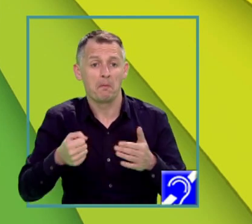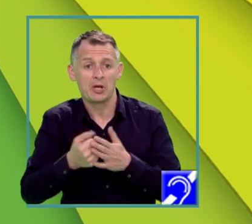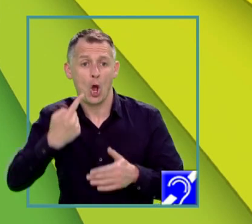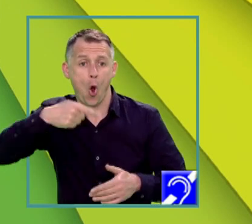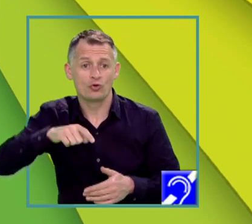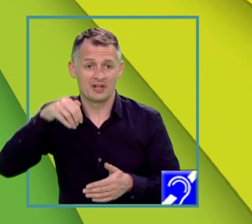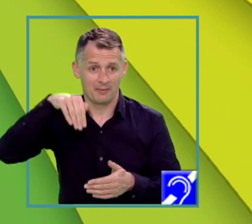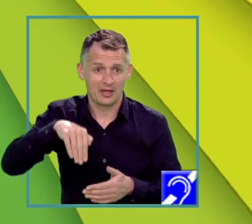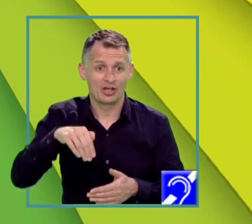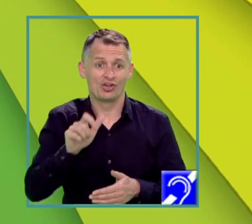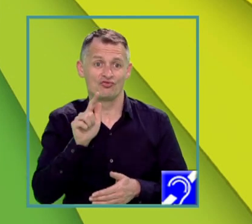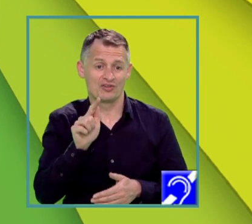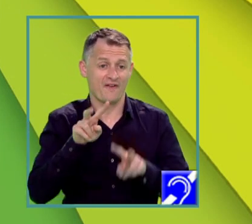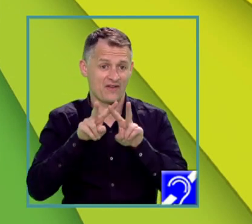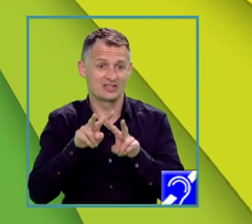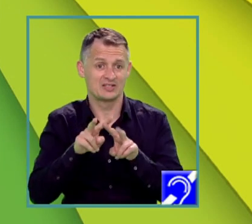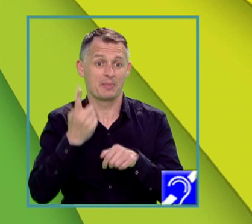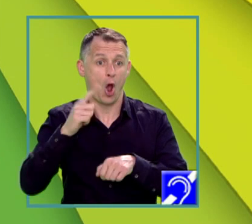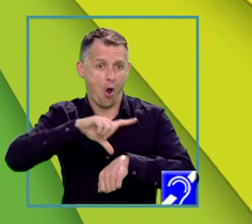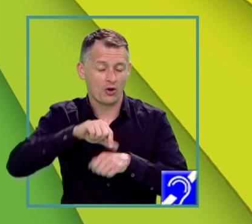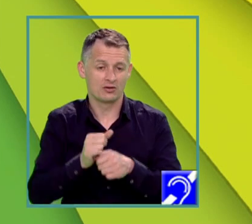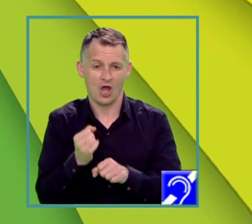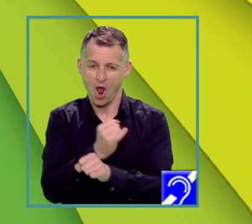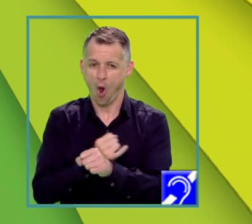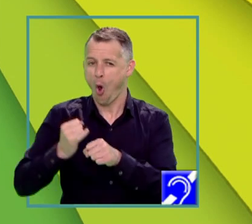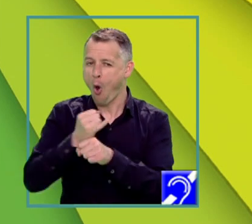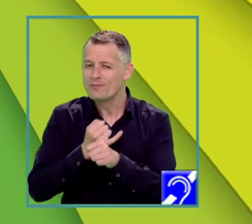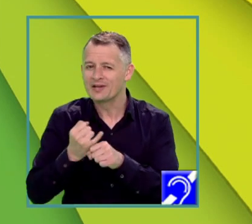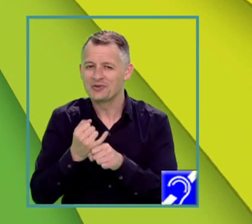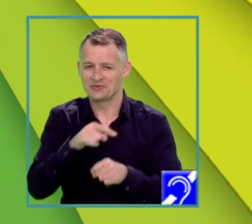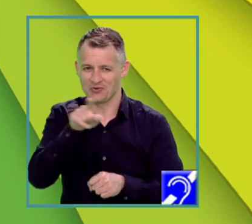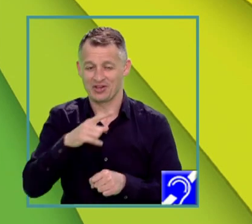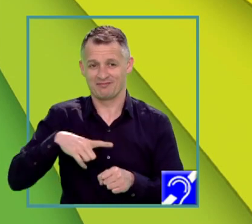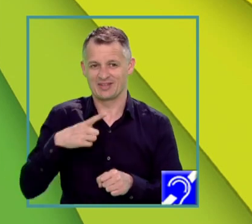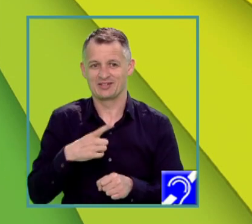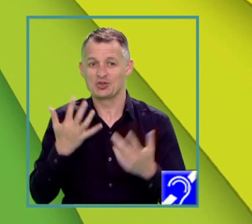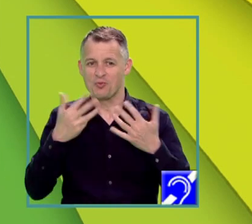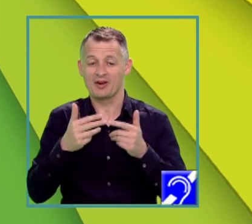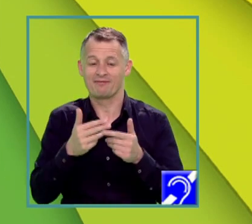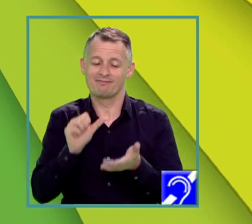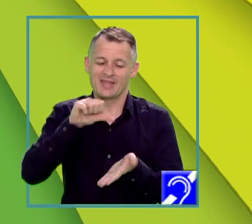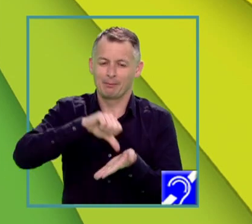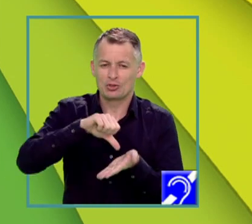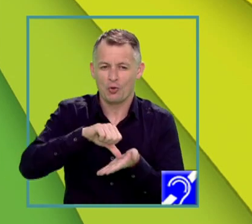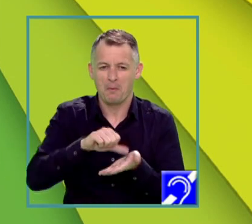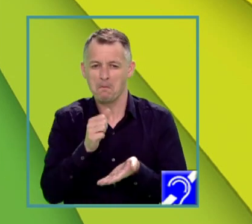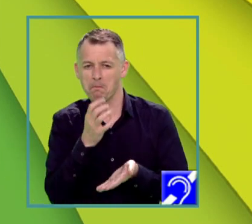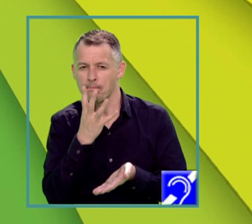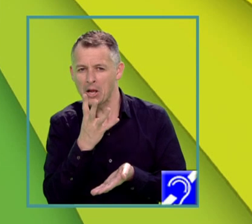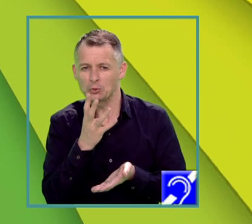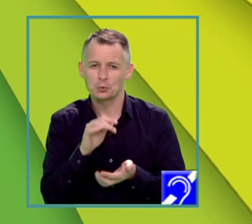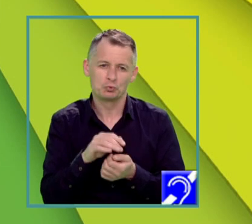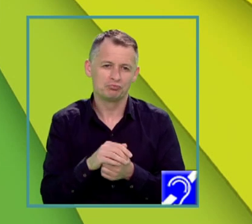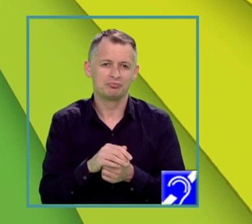GB spre o oră in să Observați că sunt și valori intermediare iata 4 asta înseamnă că